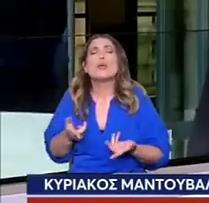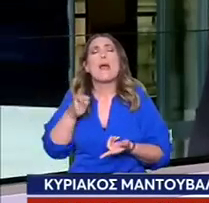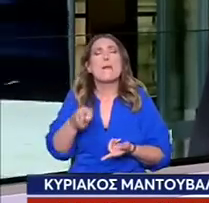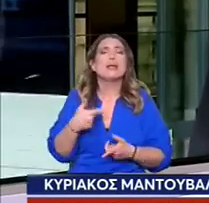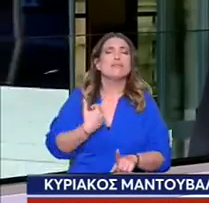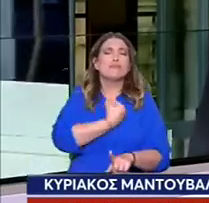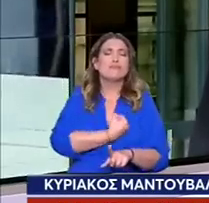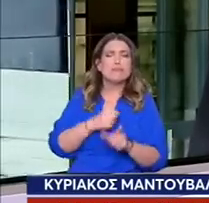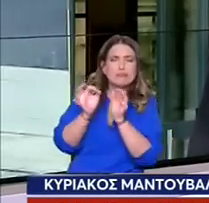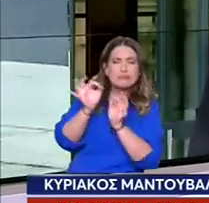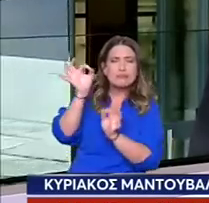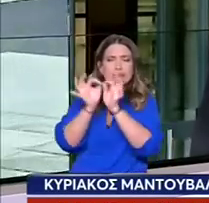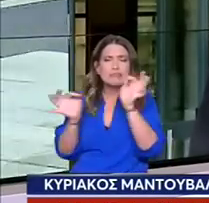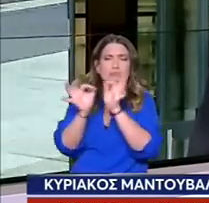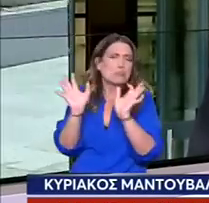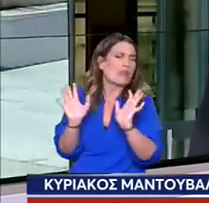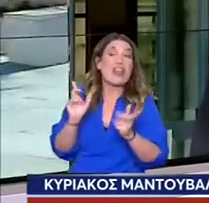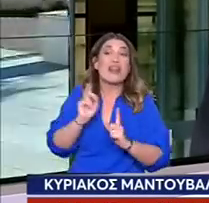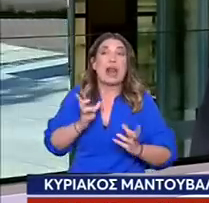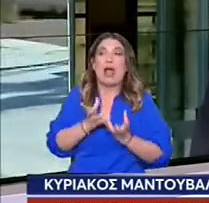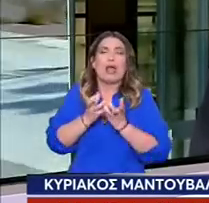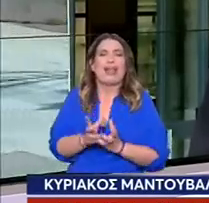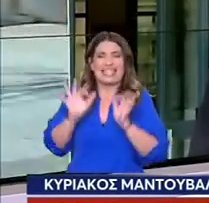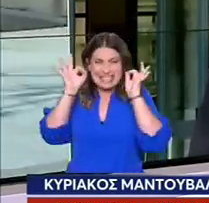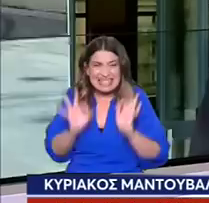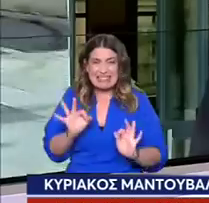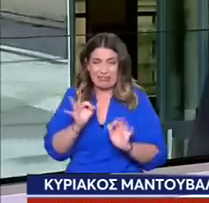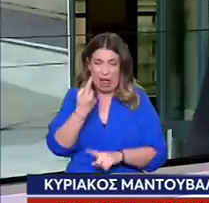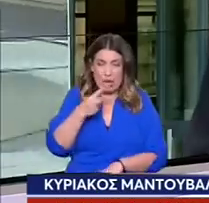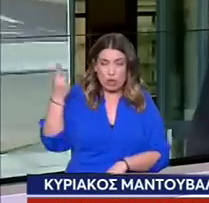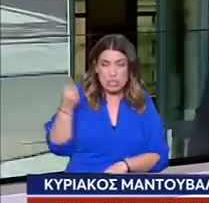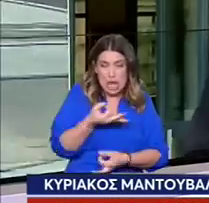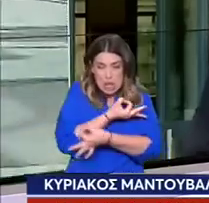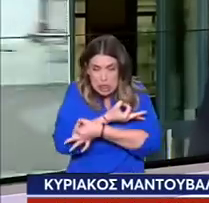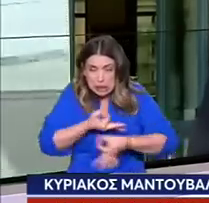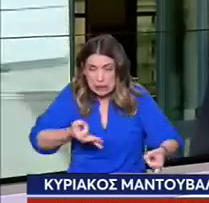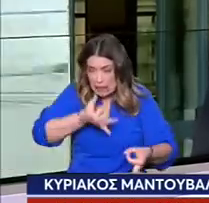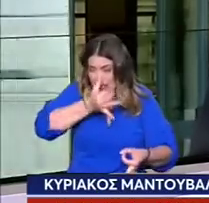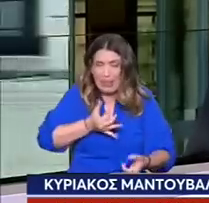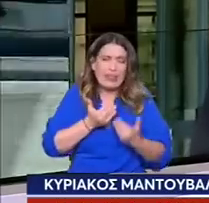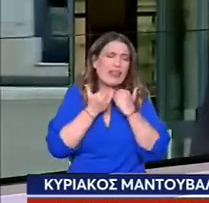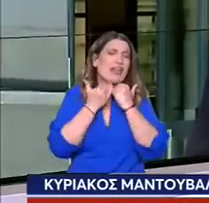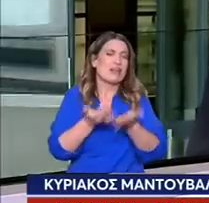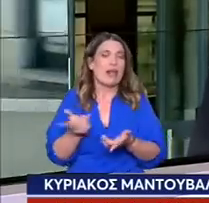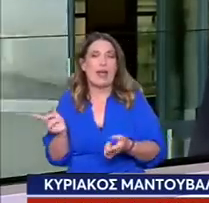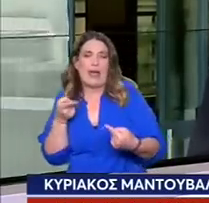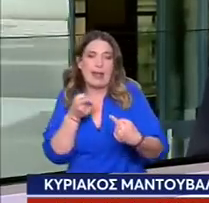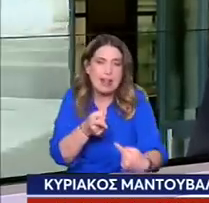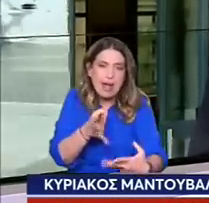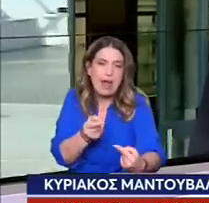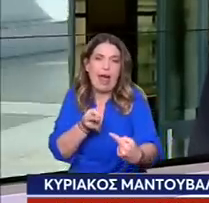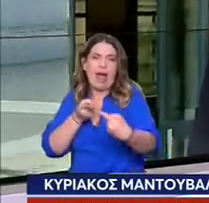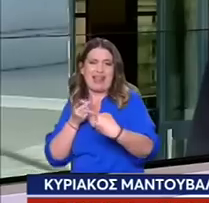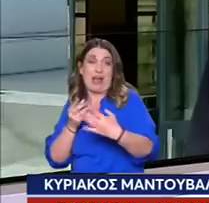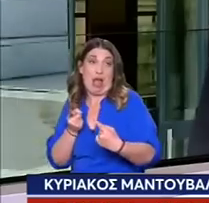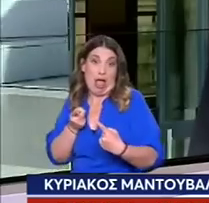της. Δηλαδή, εκεί που υπήρχε η έντονη διαφωνία τους και την οποία την διατύπωναν πάνω από μία ώρα ο ένας και ο άλλος, είναι ότι ο